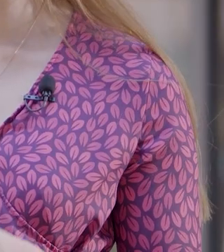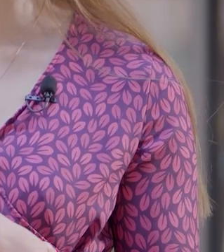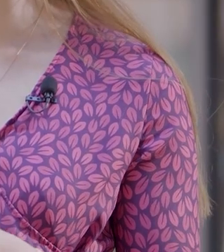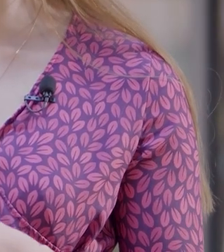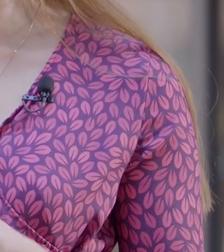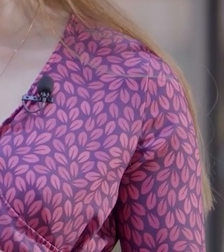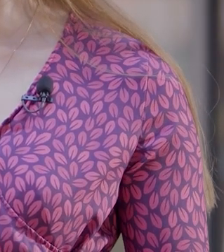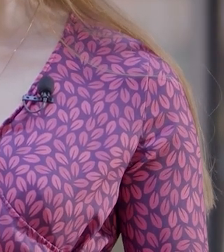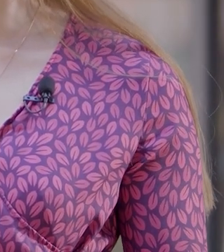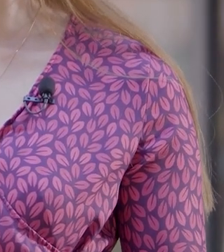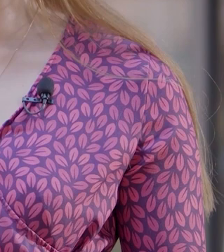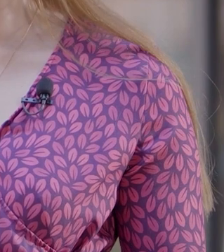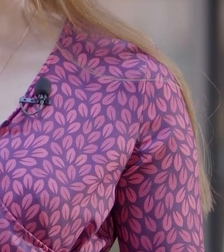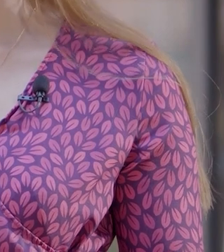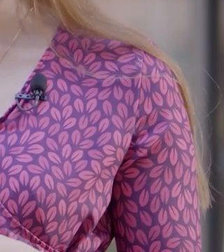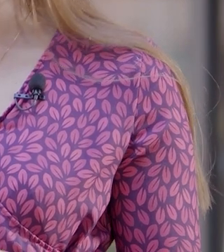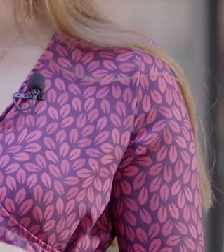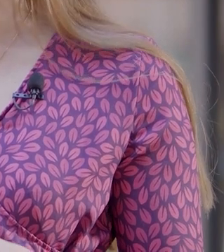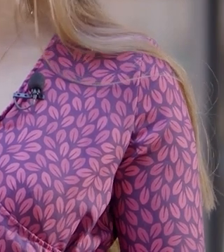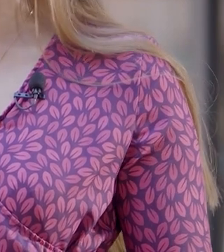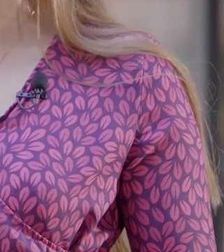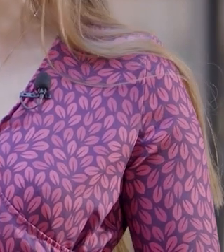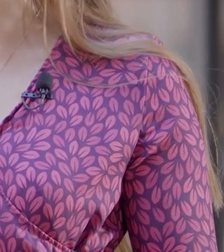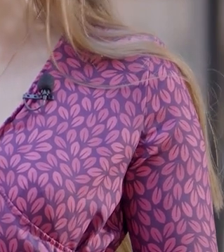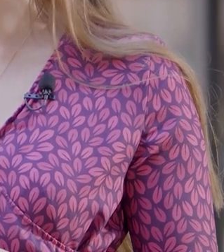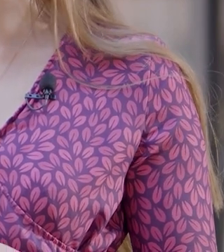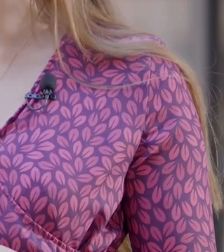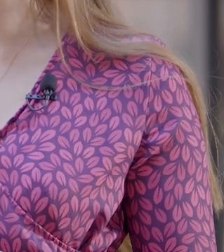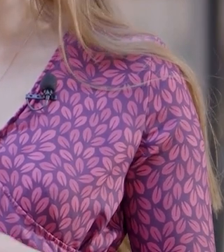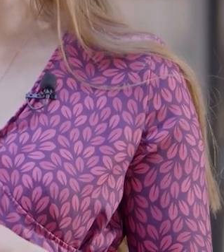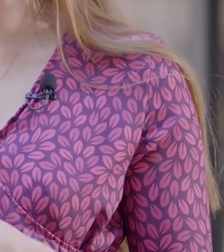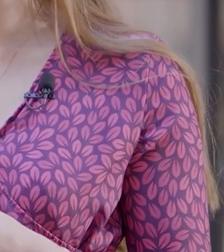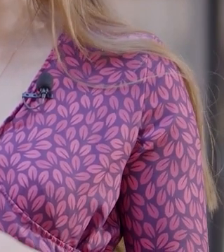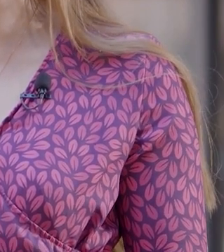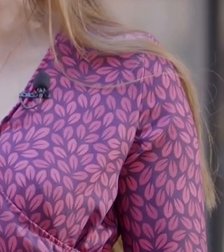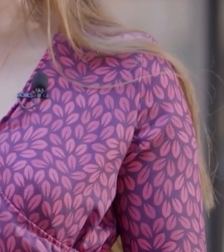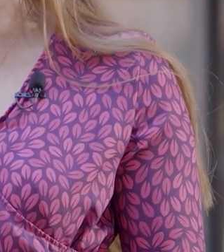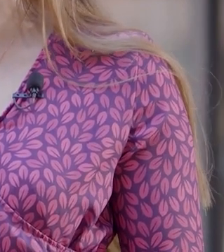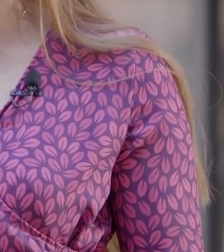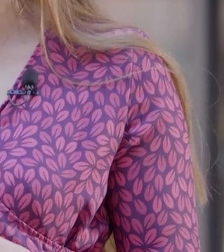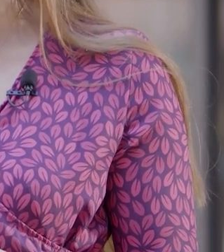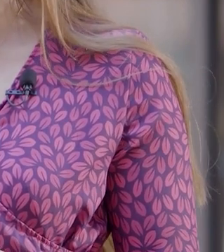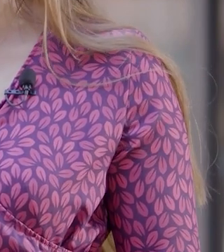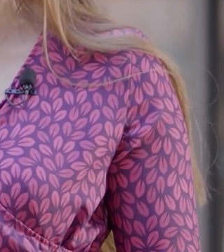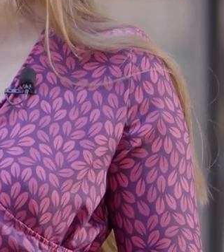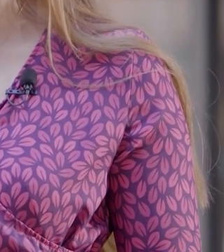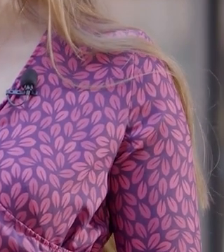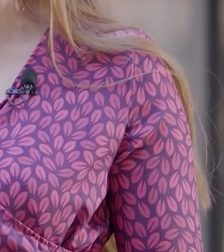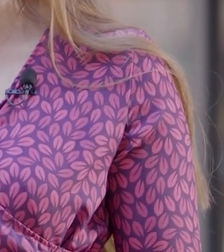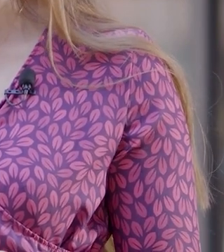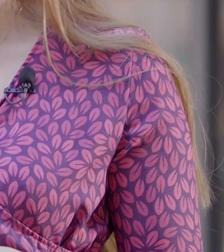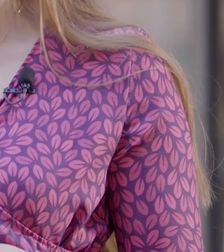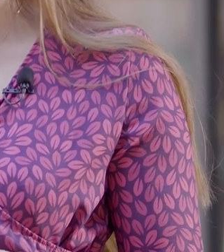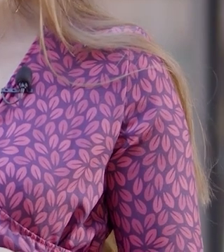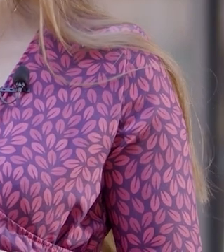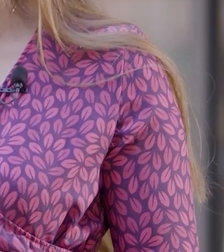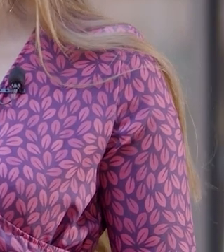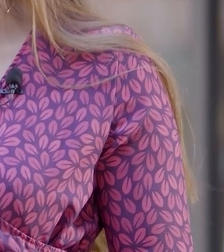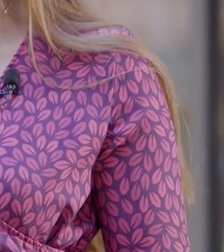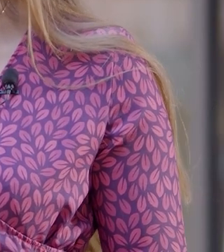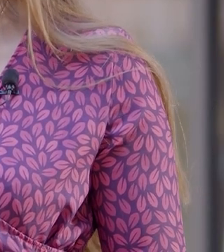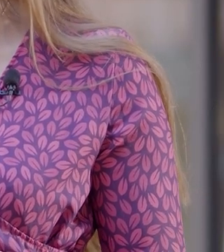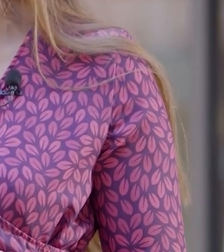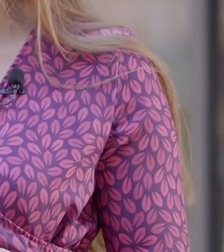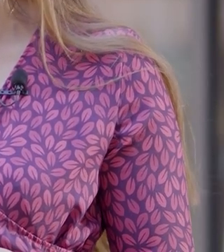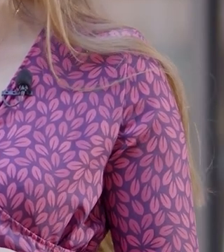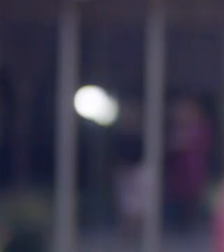wydziałach. Dzięki temu student ma okazję nie tylko spotkać bezpośrednio pracodawcę, zostawić swoje CV, ale też poznać wiele firm z branży, w której